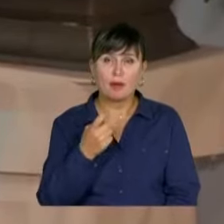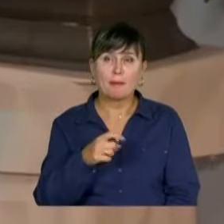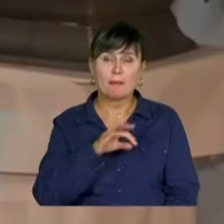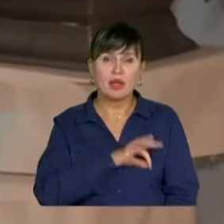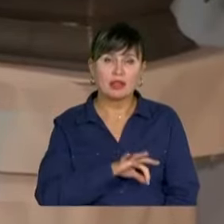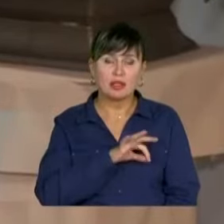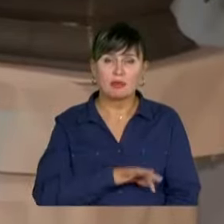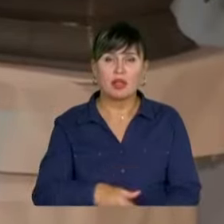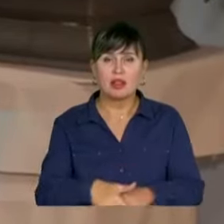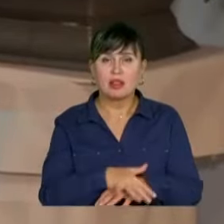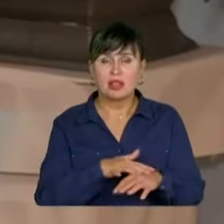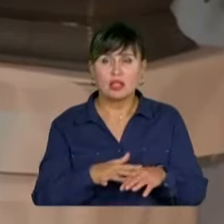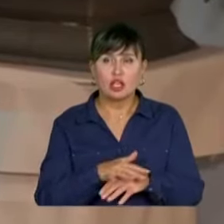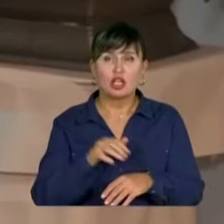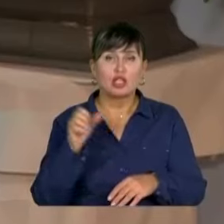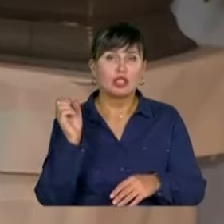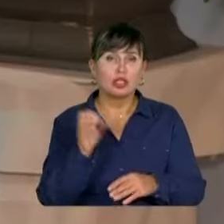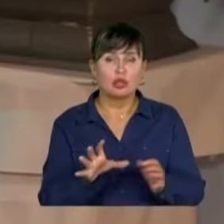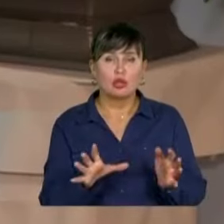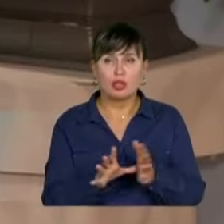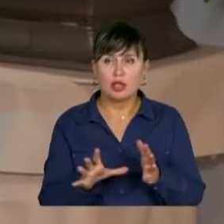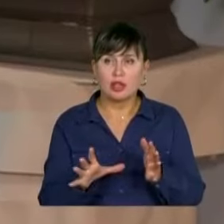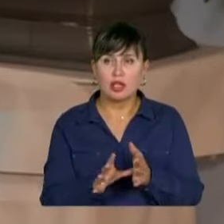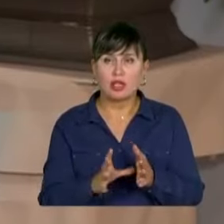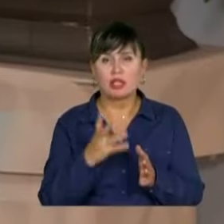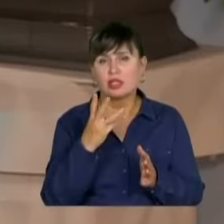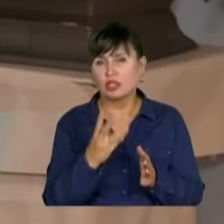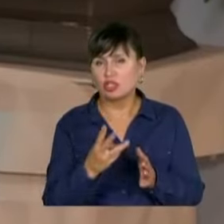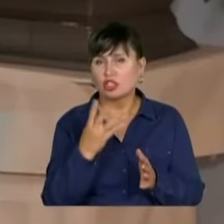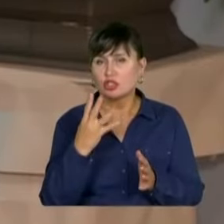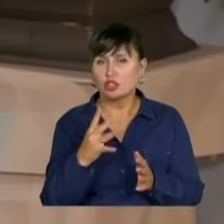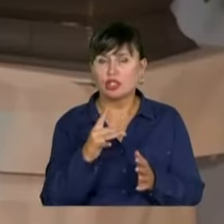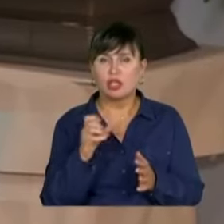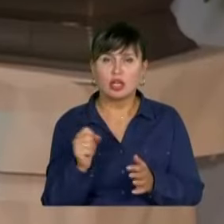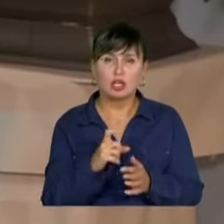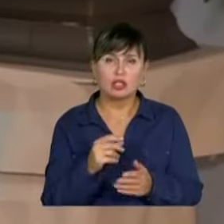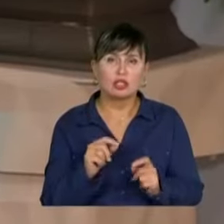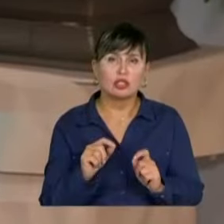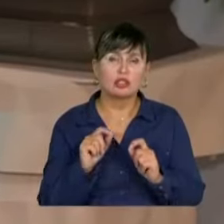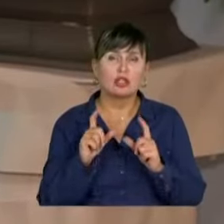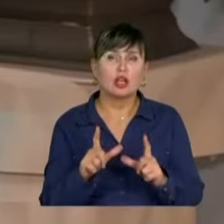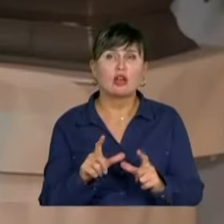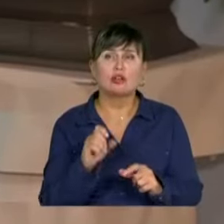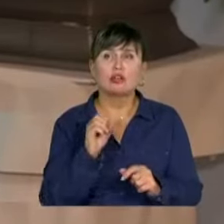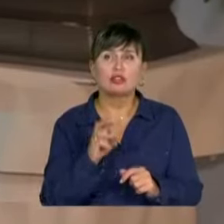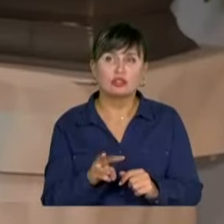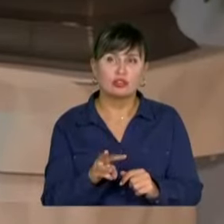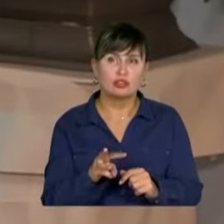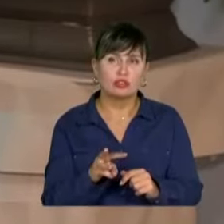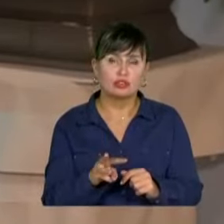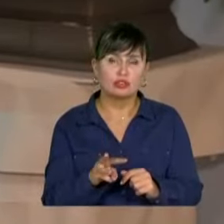населения, солнечная энергия в 3 или 4 раза дороже, чем от источника энергии, которая